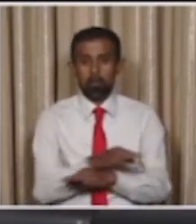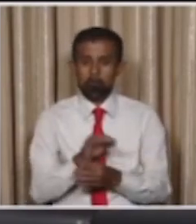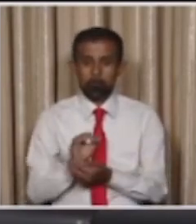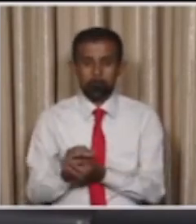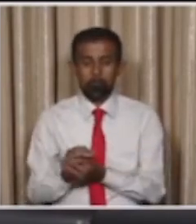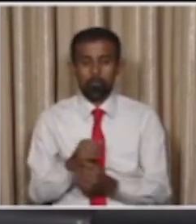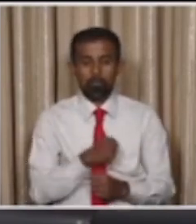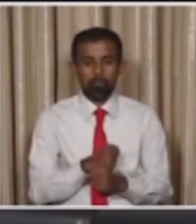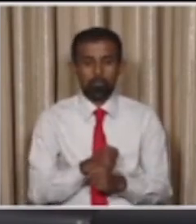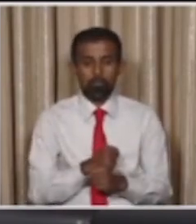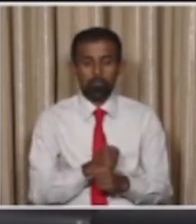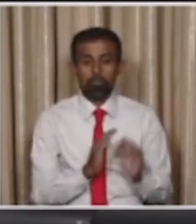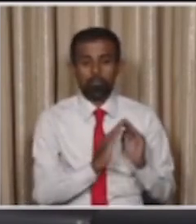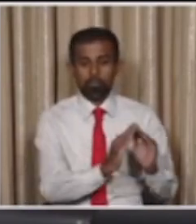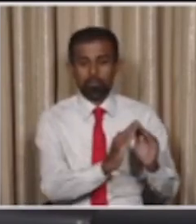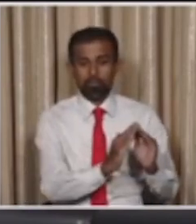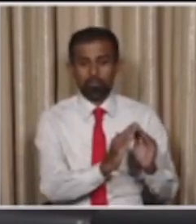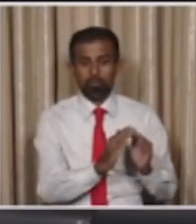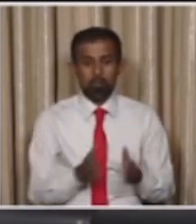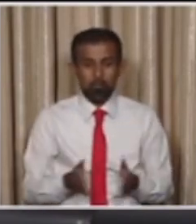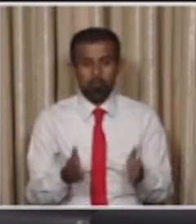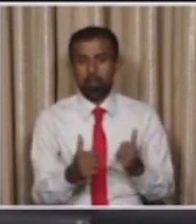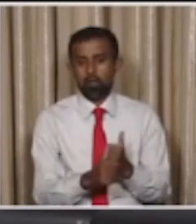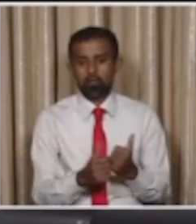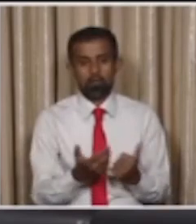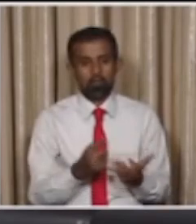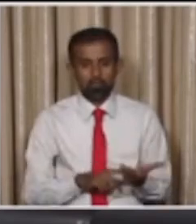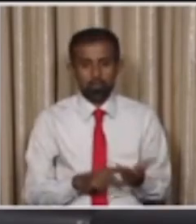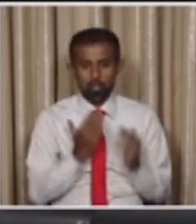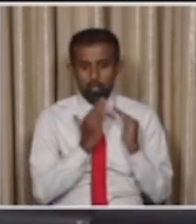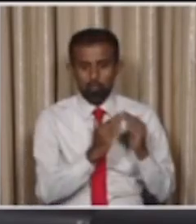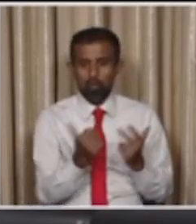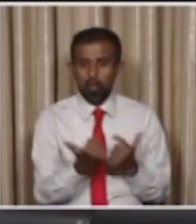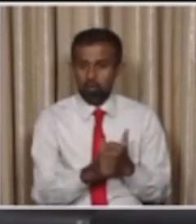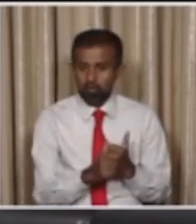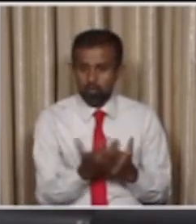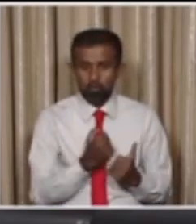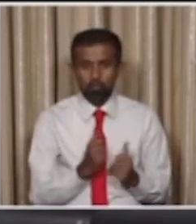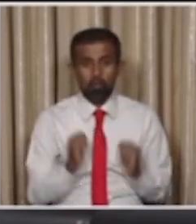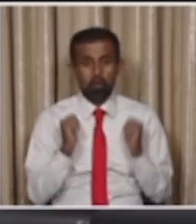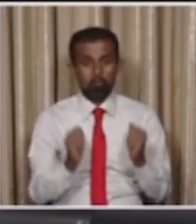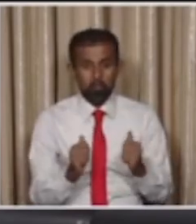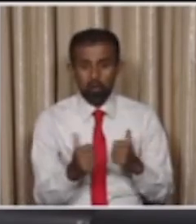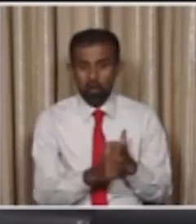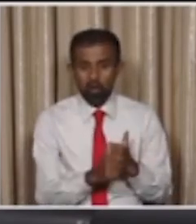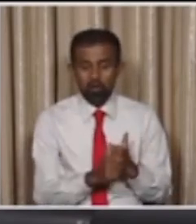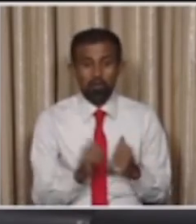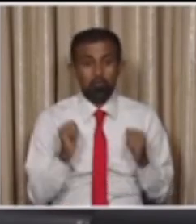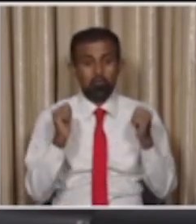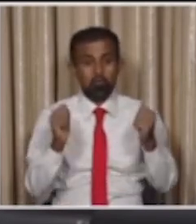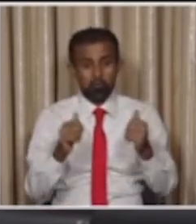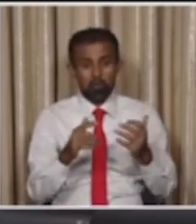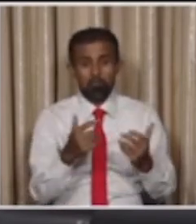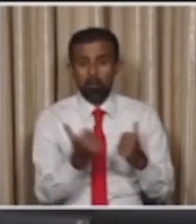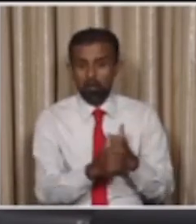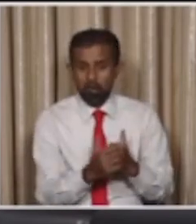එක පැත්තකින් රජයේ දේපළ අපි පාර හදන්න ඕනේ, රජය ඉස්කෝලේ හදන්න ඕනේ, බෝකු හදන්න ඕනේ, පාලම හදන්න ඕනේ.